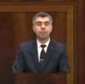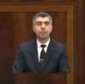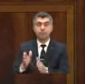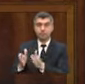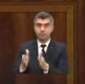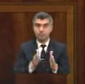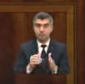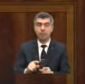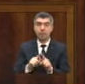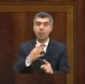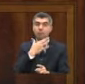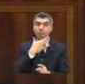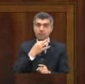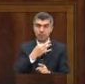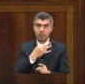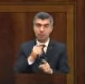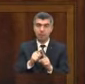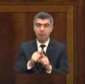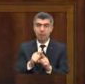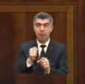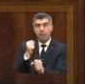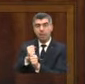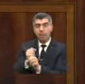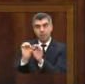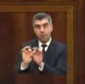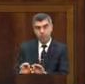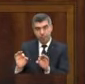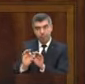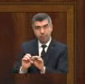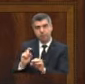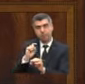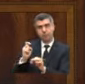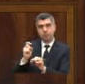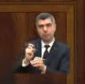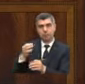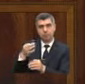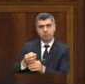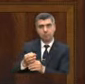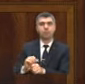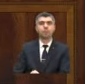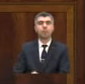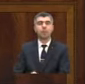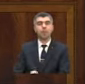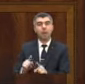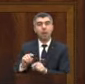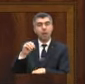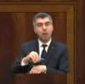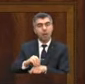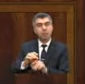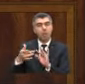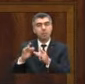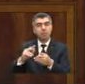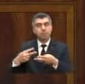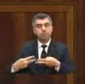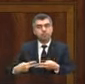تحسين وتبسيط شروط الاستفادة من التعويض عن فقدان الشغل، تنظيم مناظرة وطنية لتطوير نجاعة والتقاء